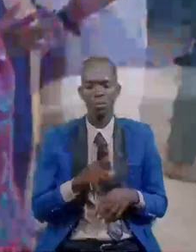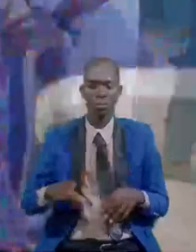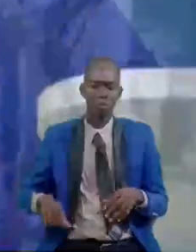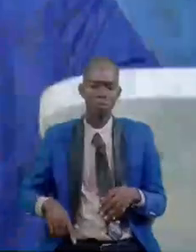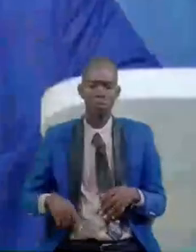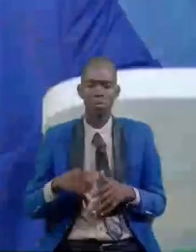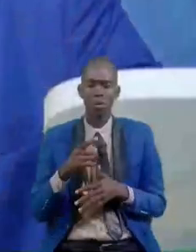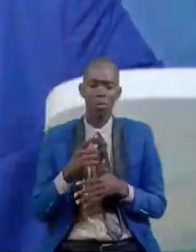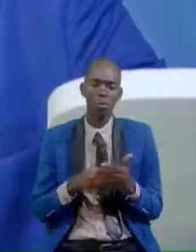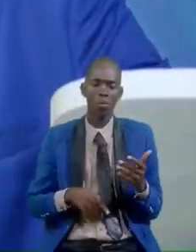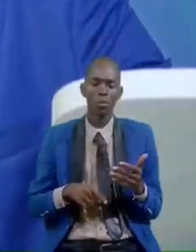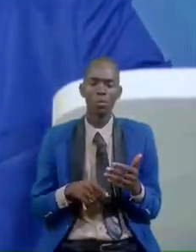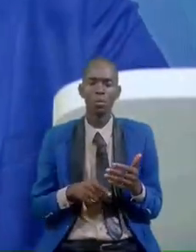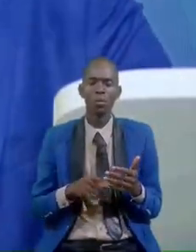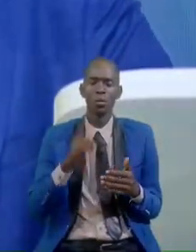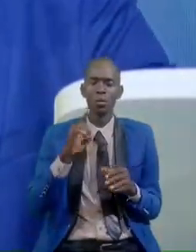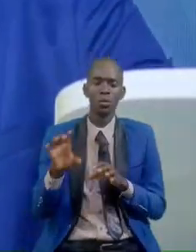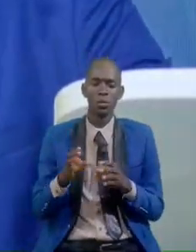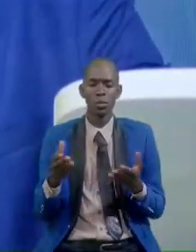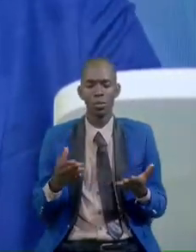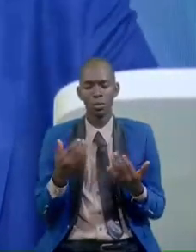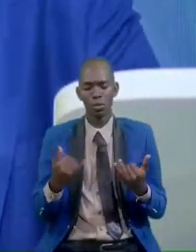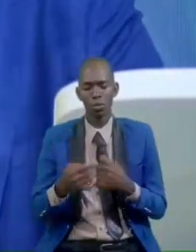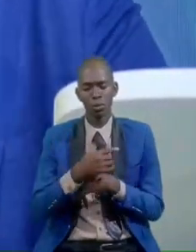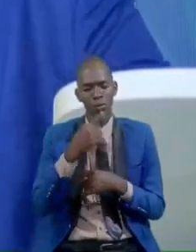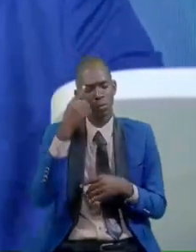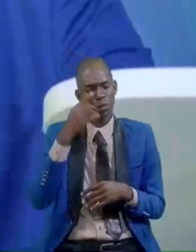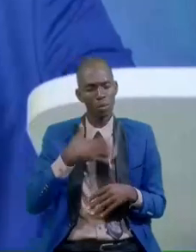Seigneur, ce que tu fais ici aujourd'hui pour mon frère, ma soeur,